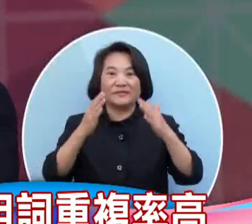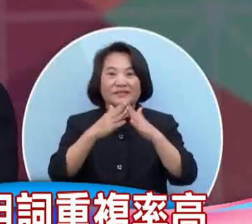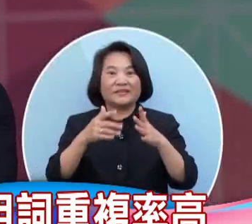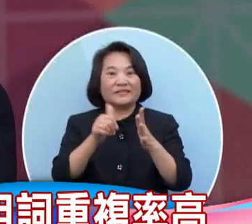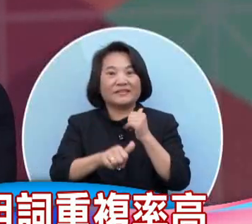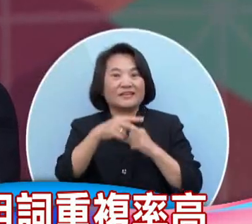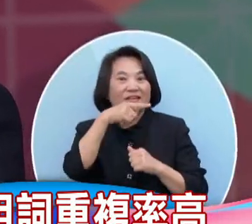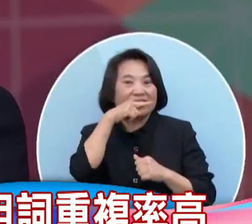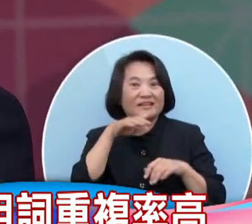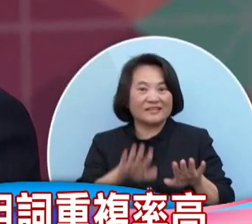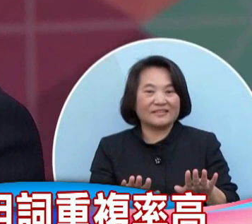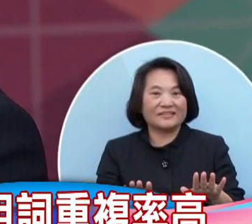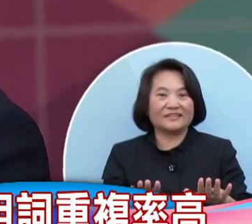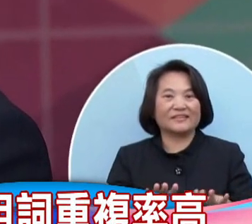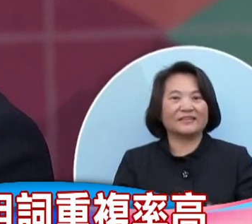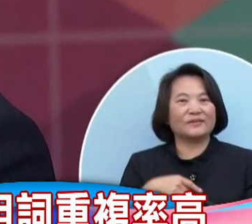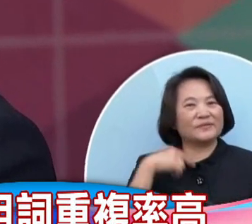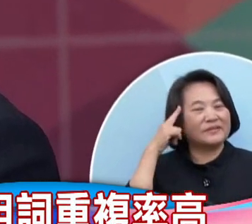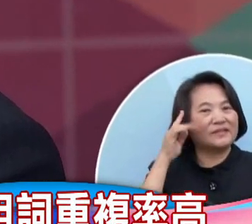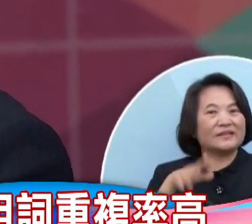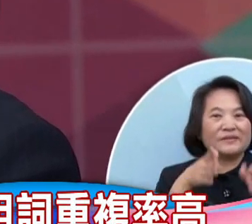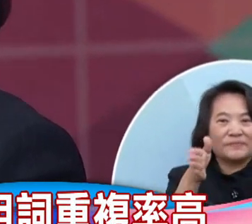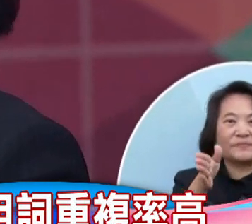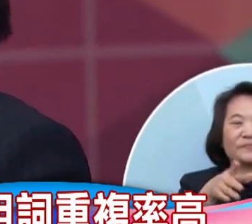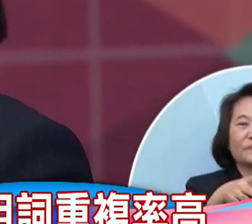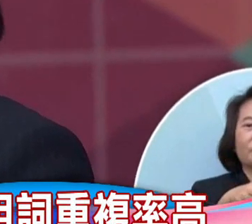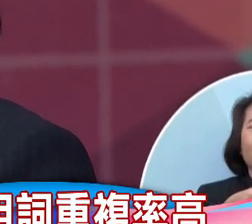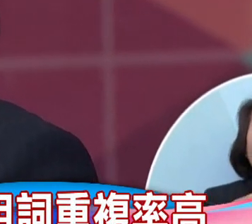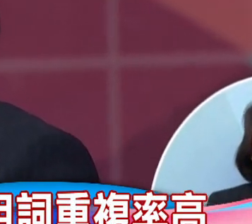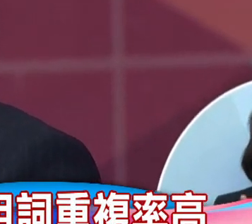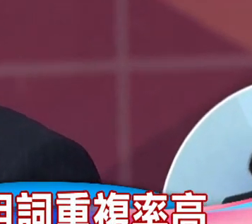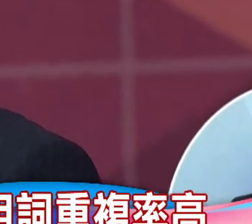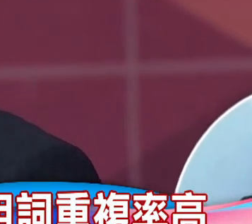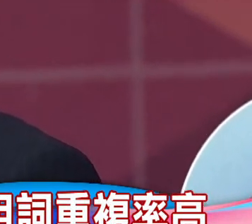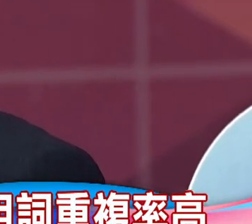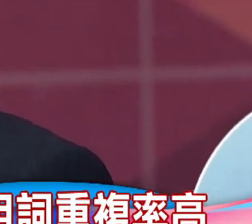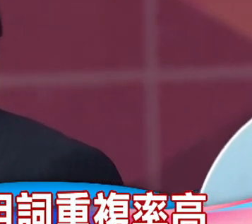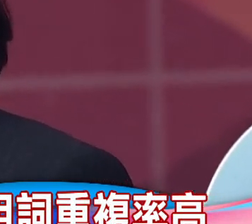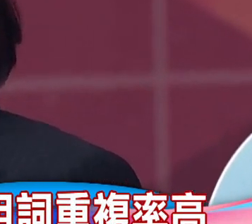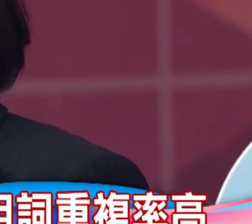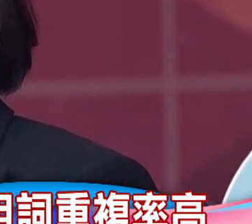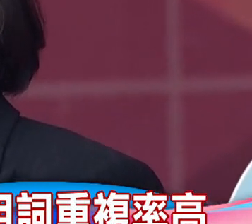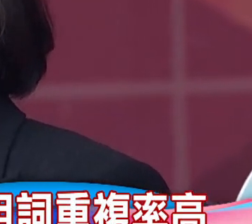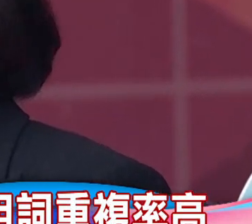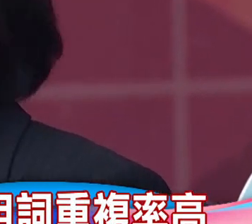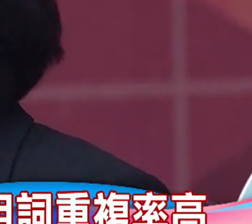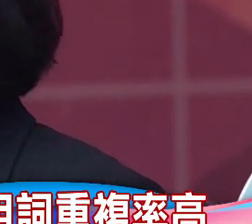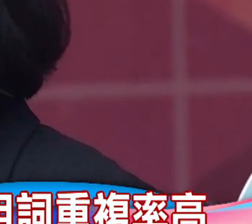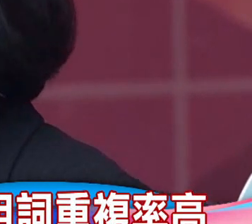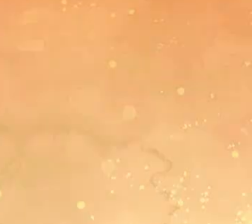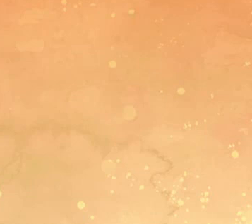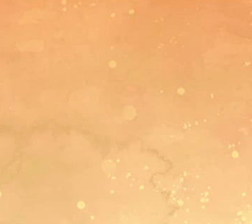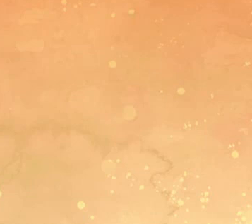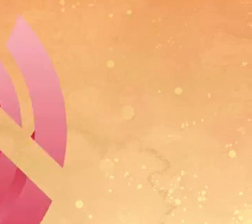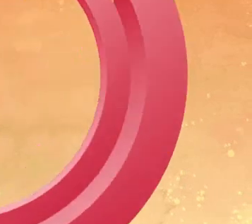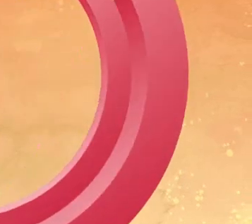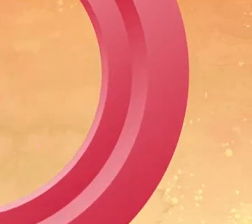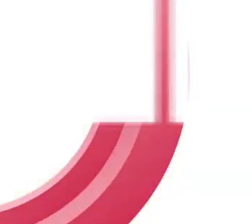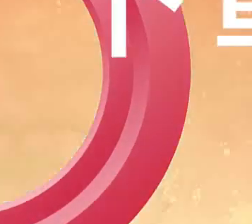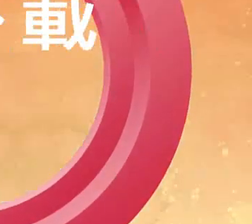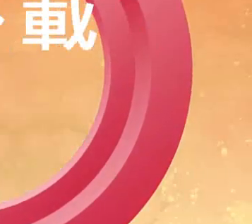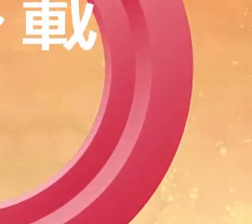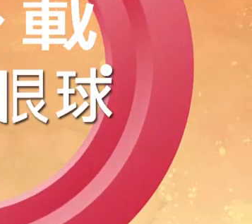补考，蔡英文的答案及不及格，冷冻的两岸关系已经给了分数。记者朱凯卓，资深小组特别报道。